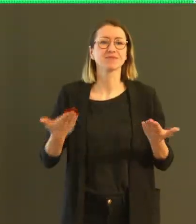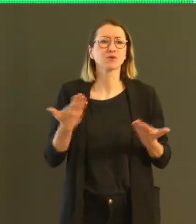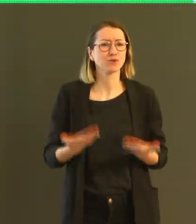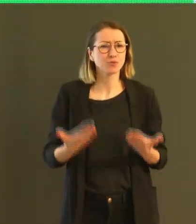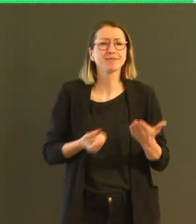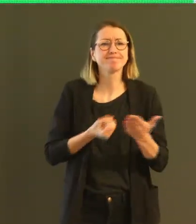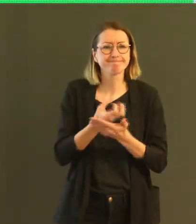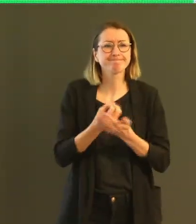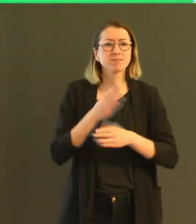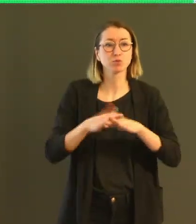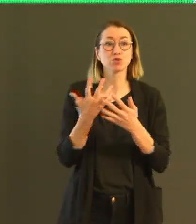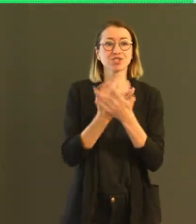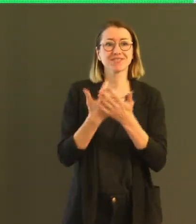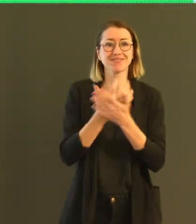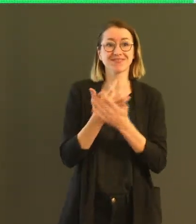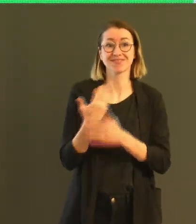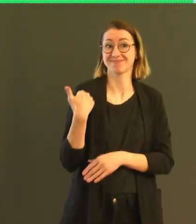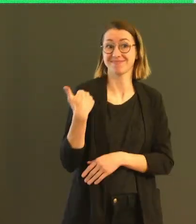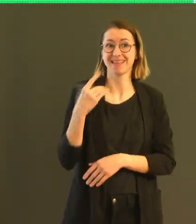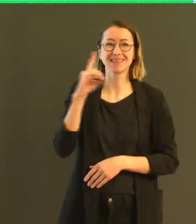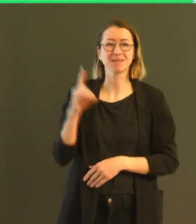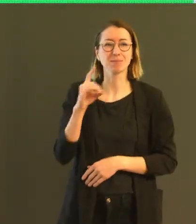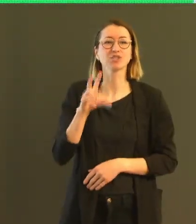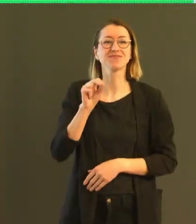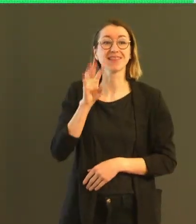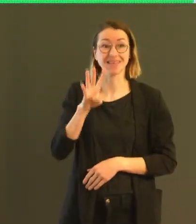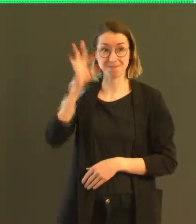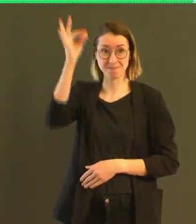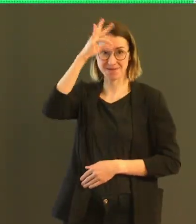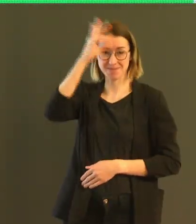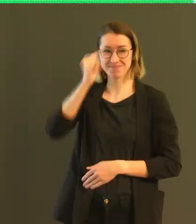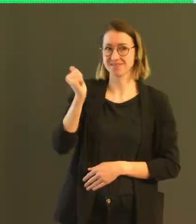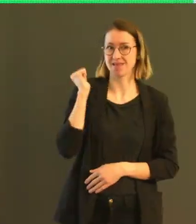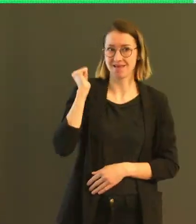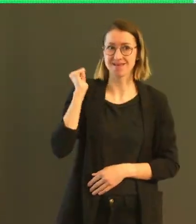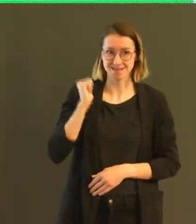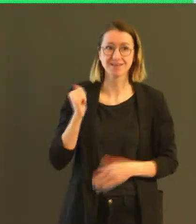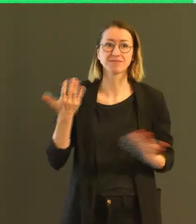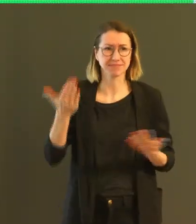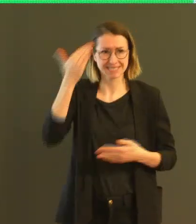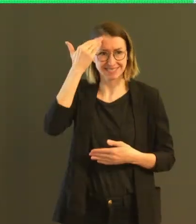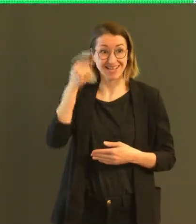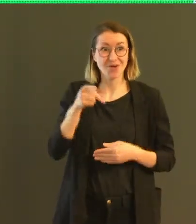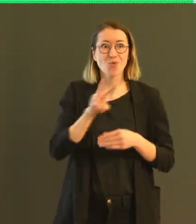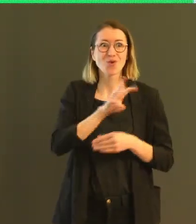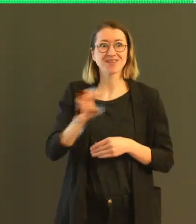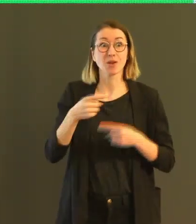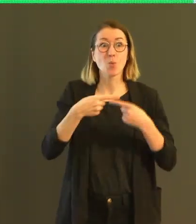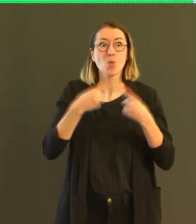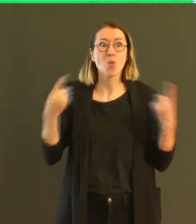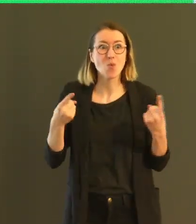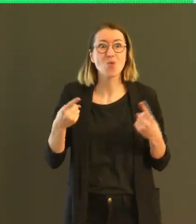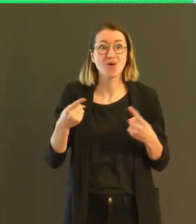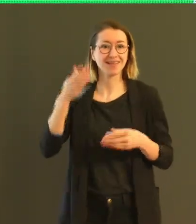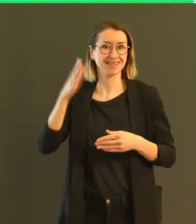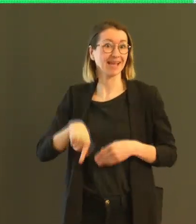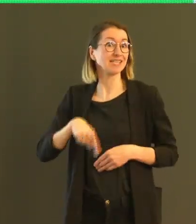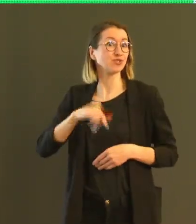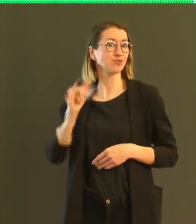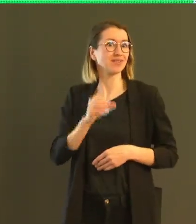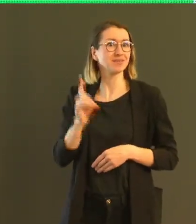du dimanche 24 mai donc sept derniers jours d'un long week end y aura peut-être quelques modifications qui apparaîtront